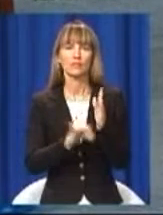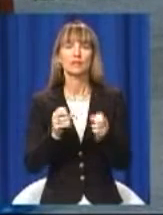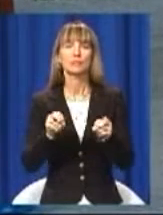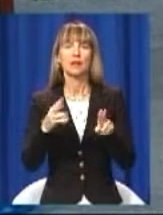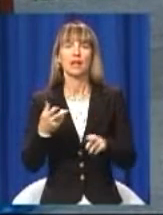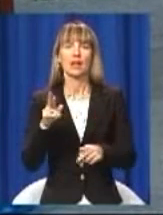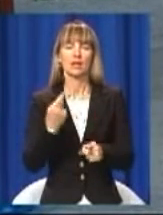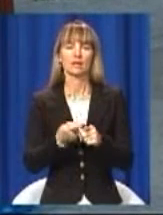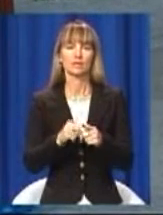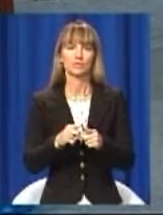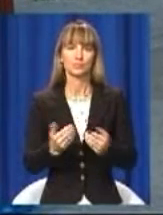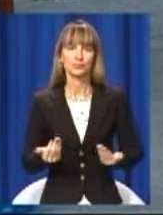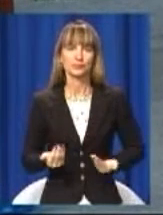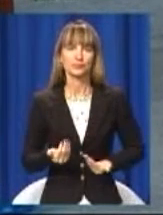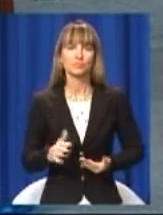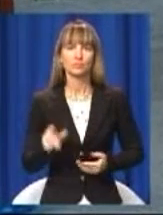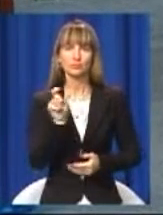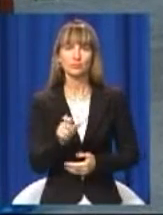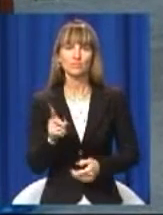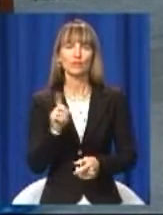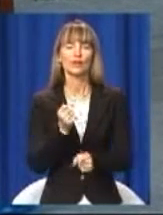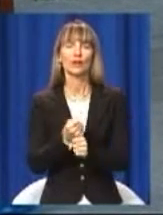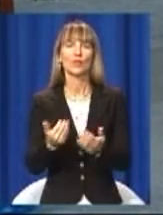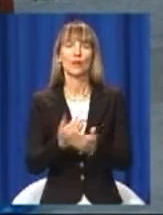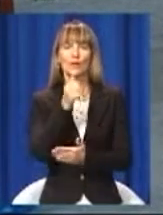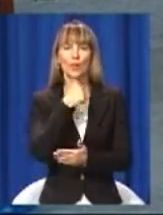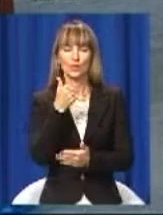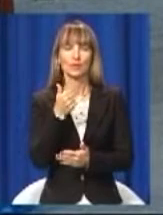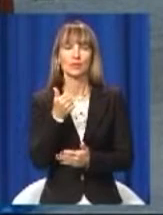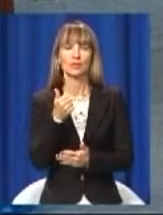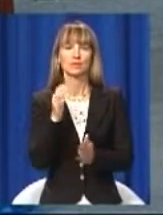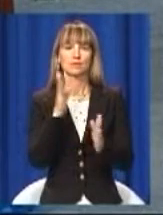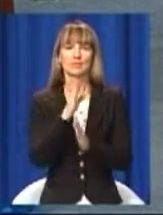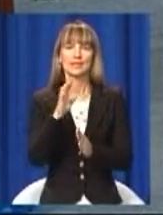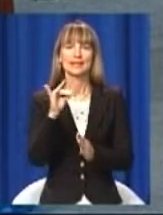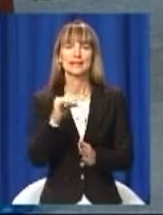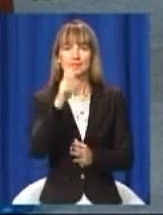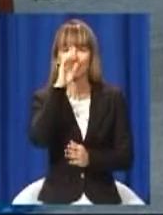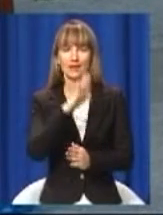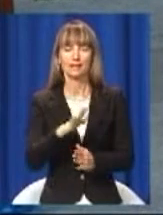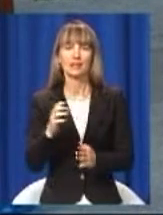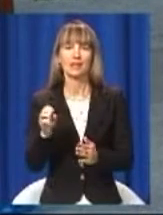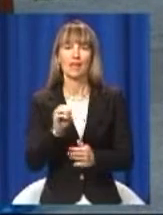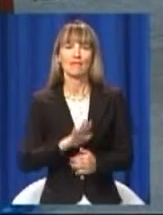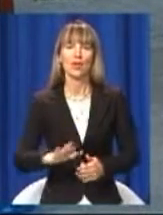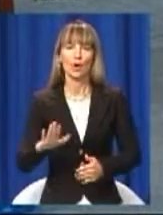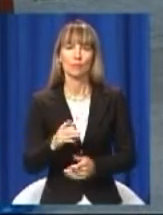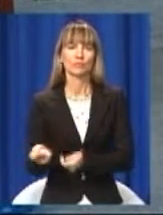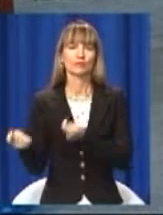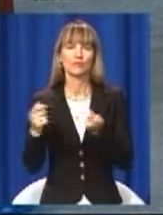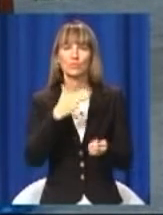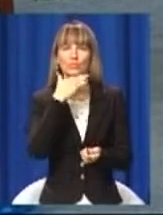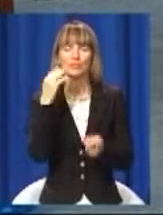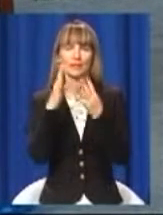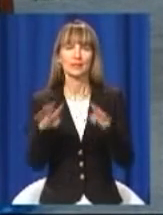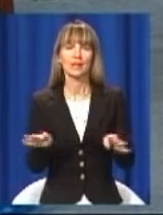для цих жителів, аби створити їм новорічну атмосферу, їм туди з країн Європи привозять такі великі, ну, взагалі багато